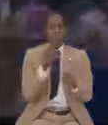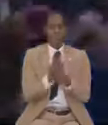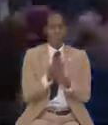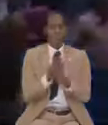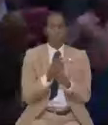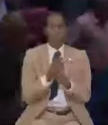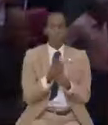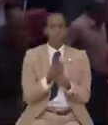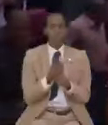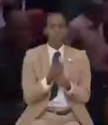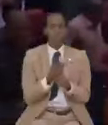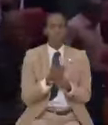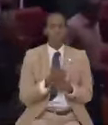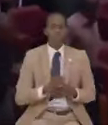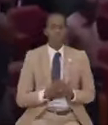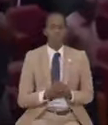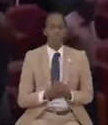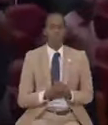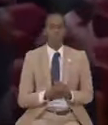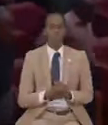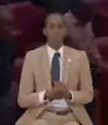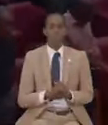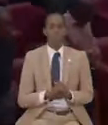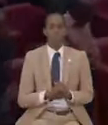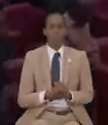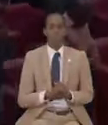une meilleure année cette année